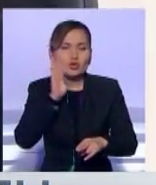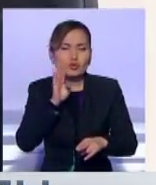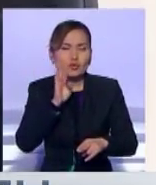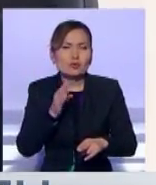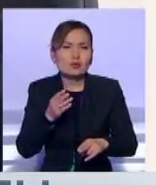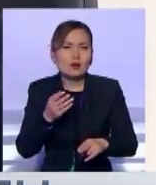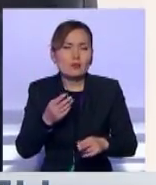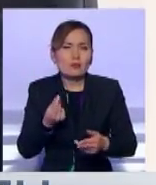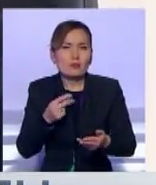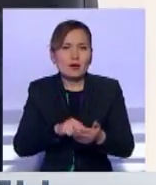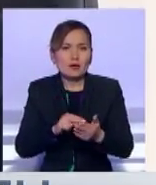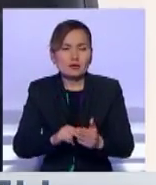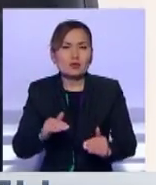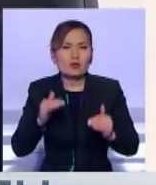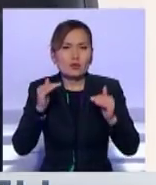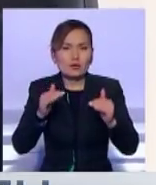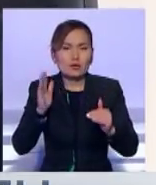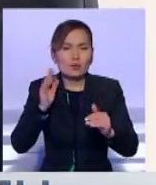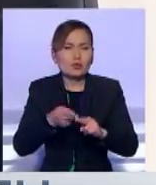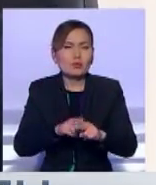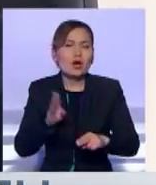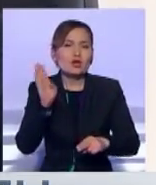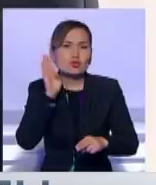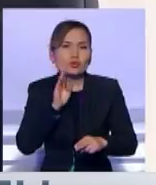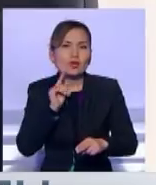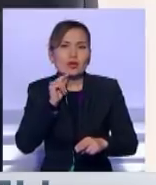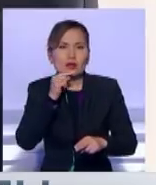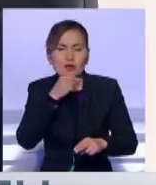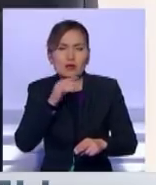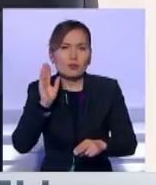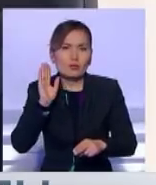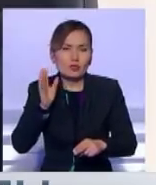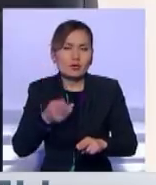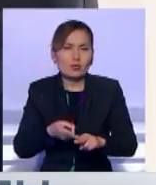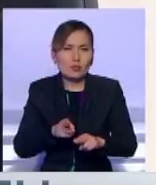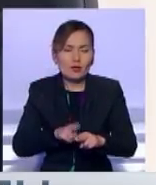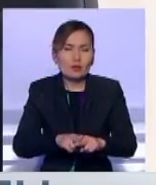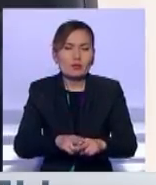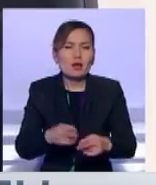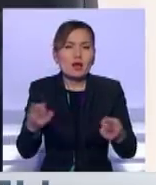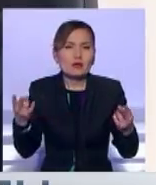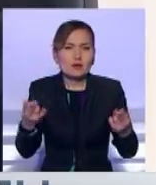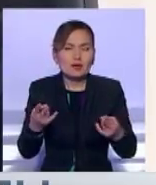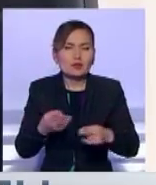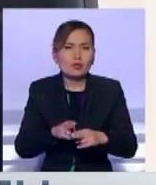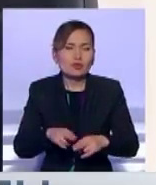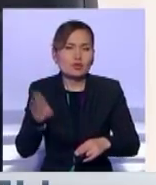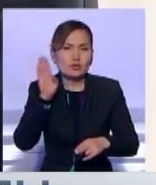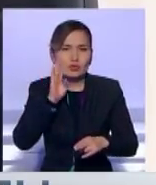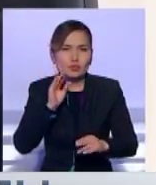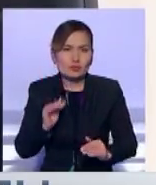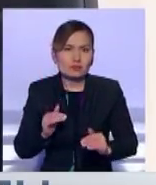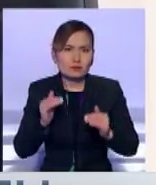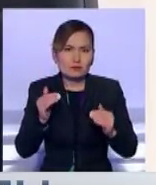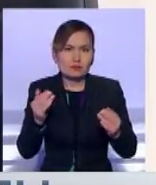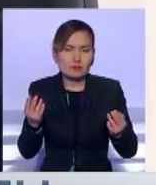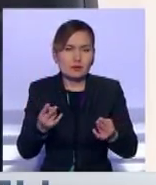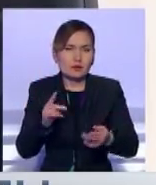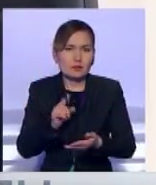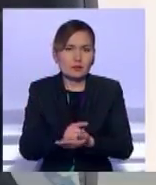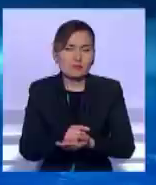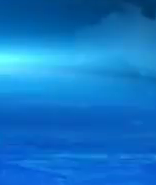дегендей, адам өзі ағыза береді, а жаңа қымбаттаған кезде өздері прибор қойса, оларға арзан түседі.